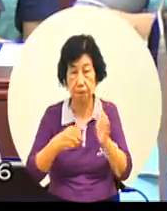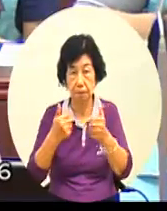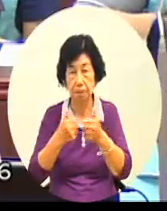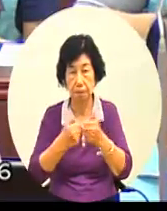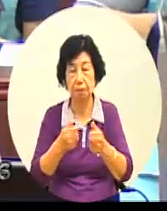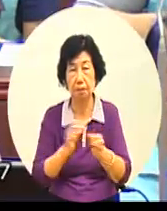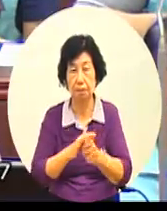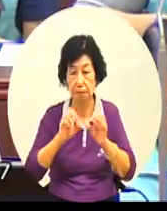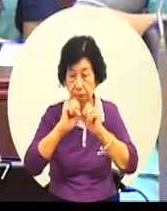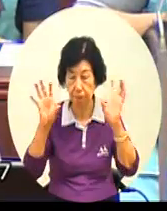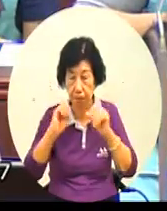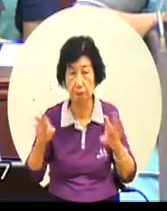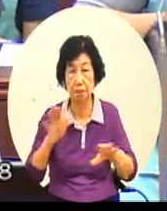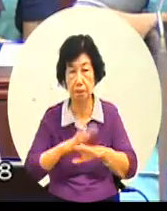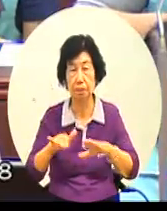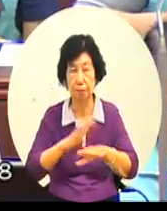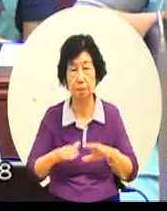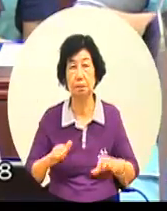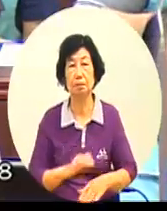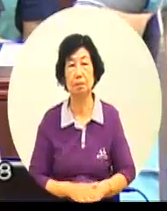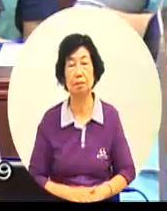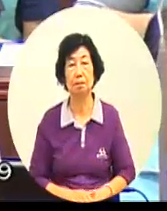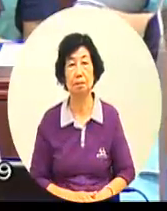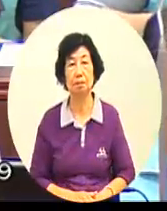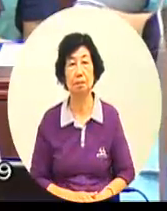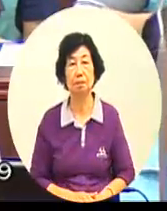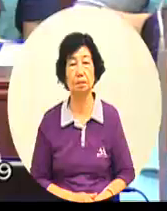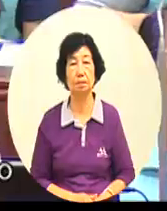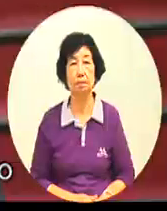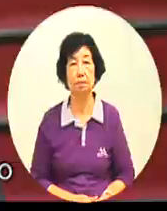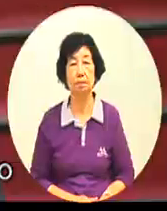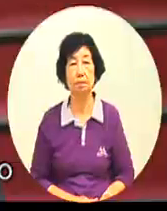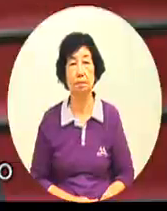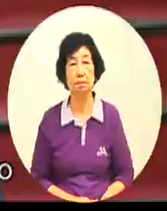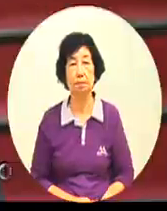法，跟议员做说明。